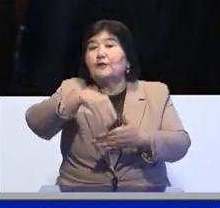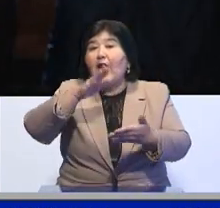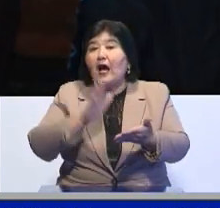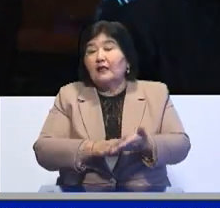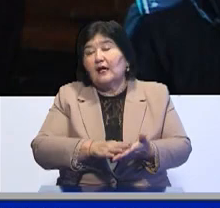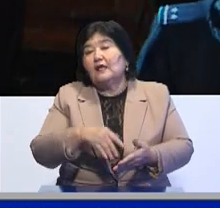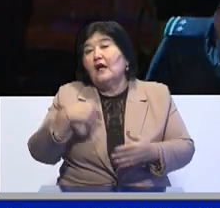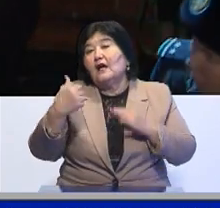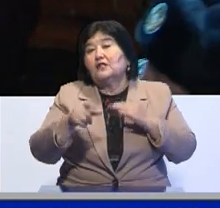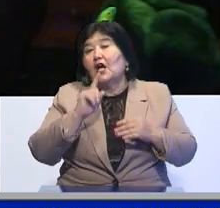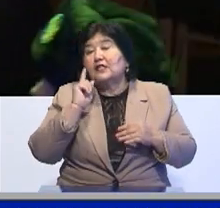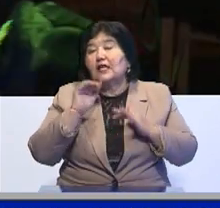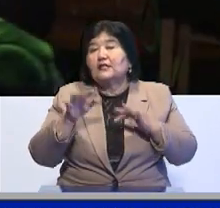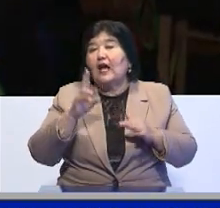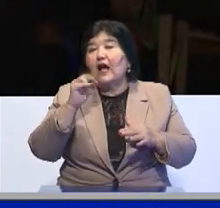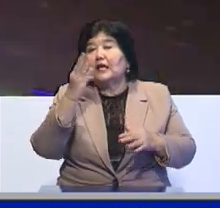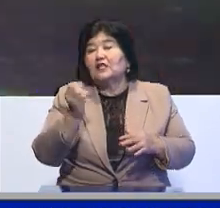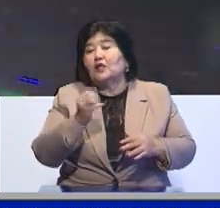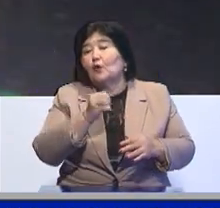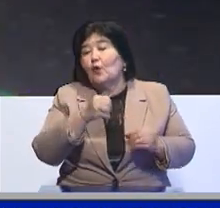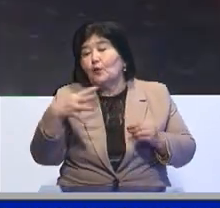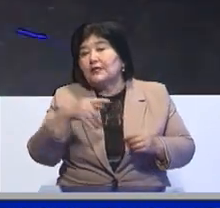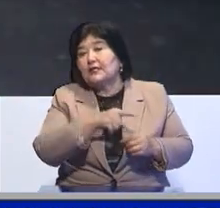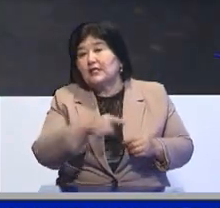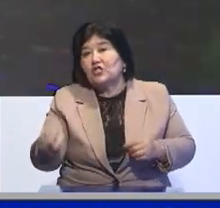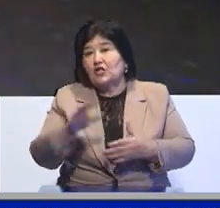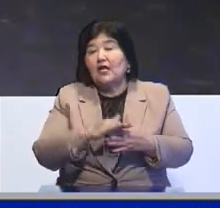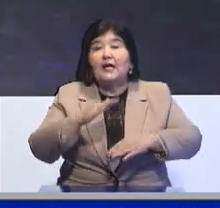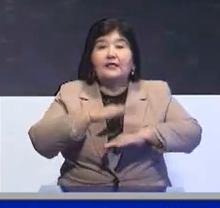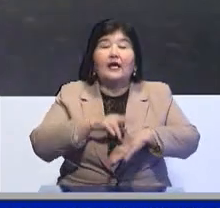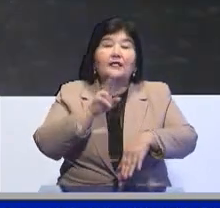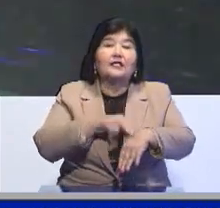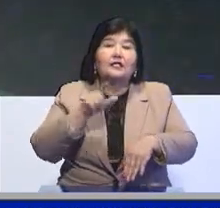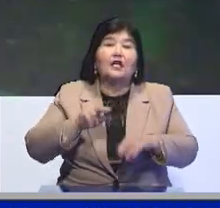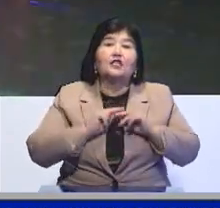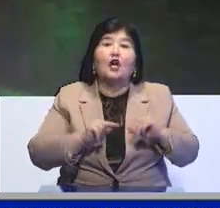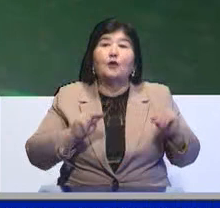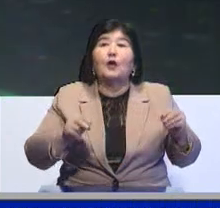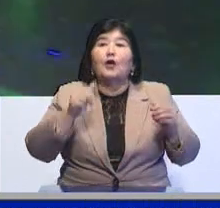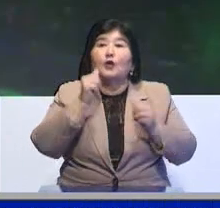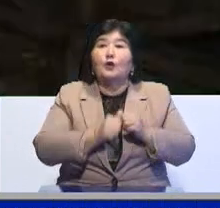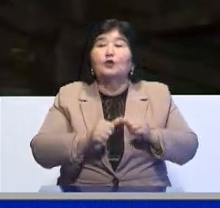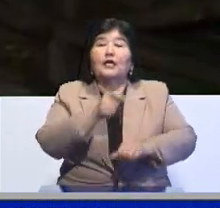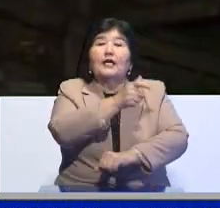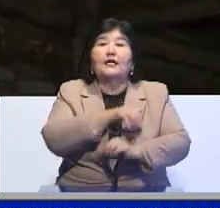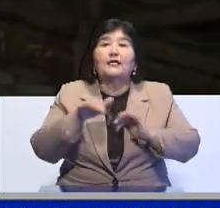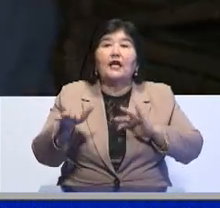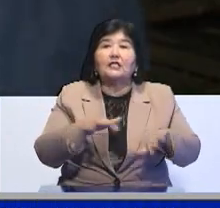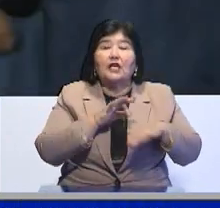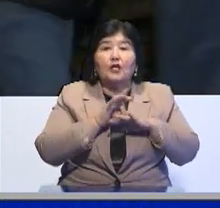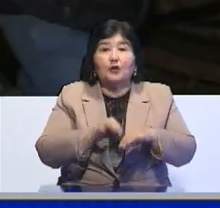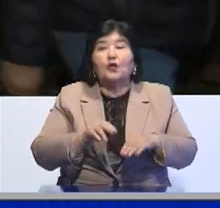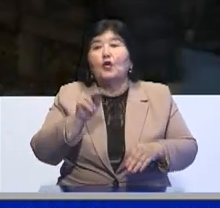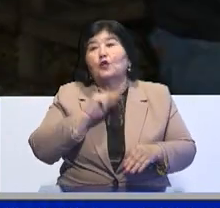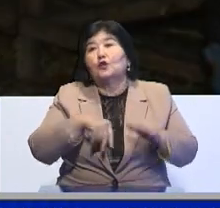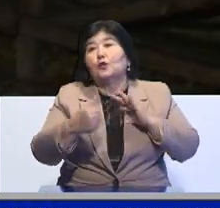Маргиналды жастар іс-шарасы қарашаның 15-ine дейін жалғасады. Сондықтан тәртіп сақшылары мен педагогтар күнделікті рейдтік шаралар ұйымдастырып,